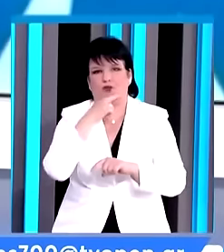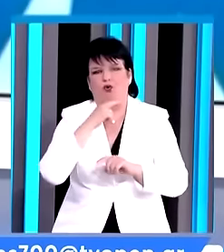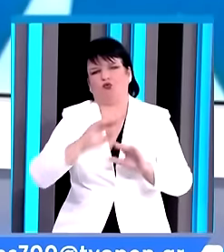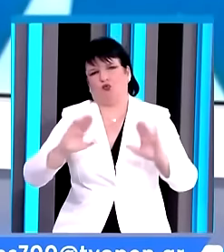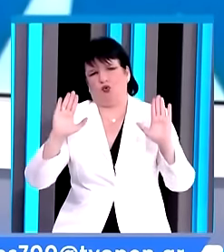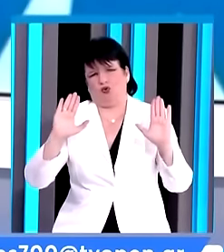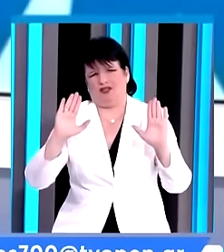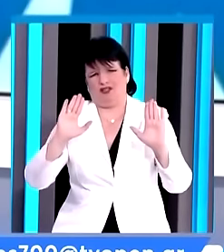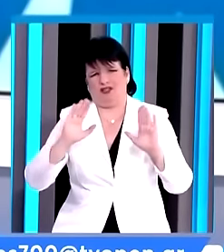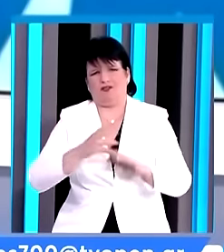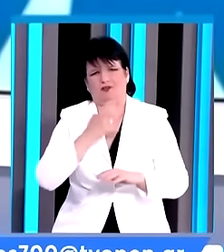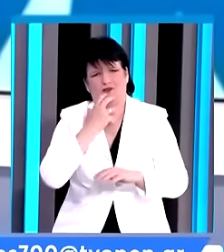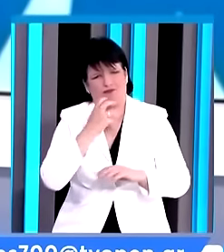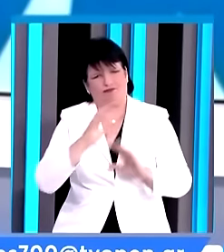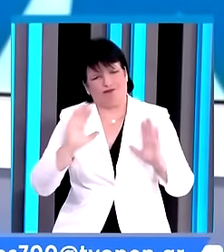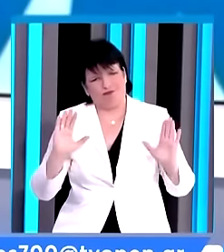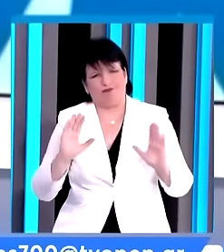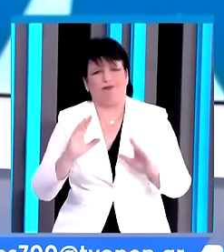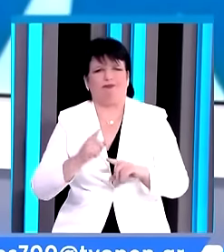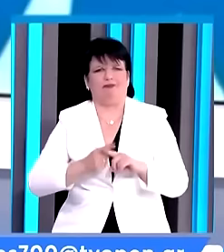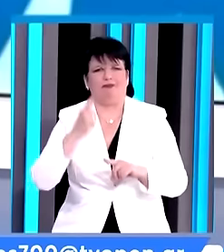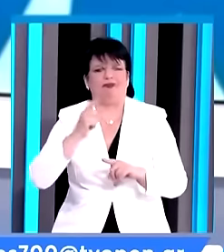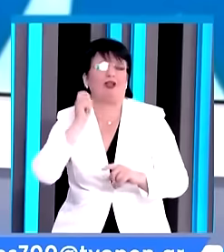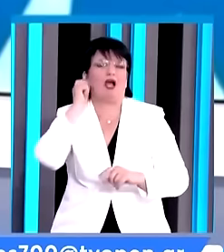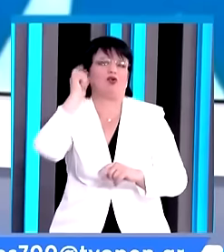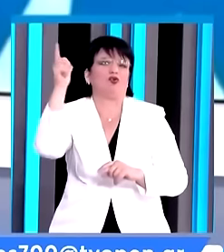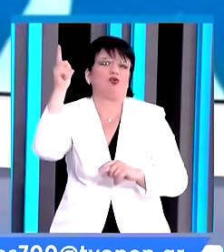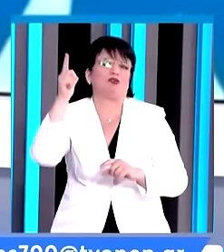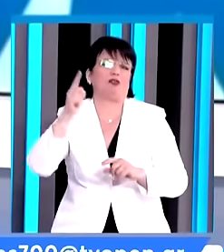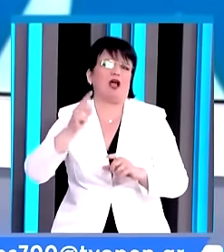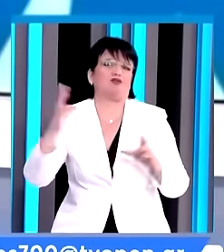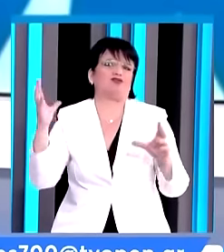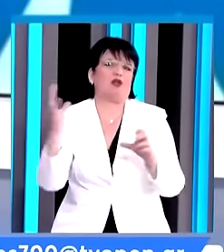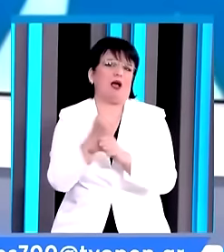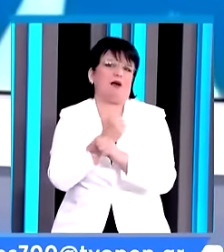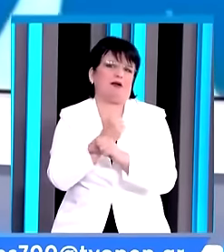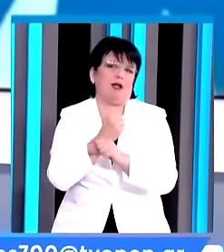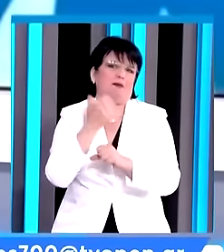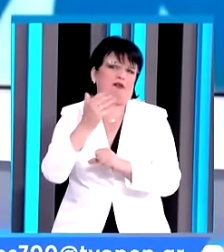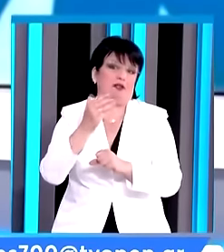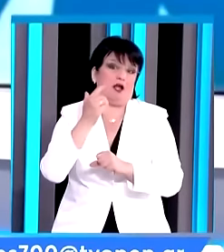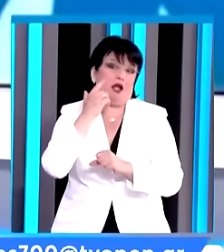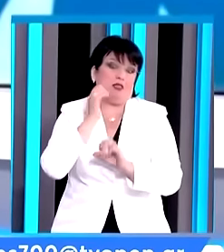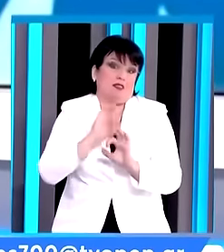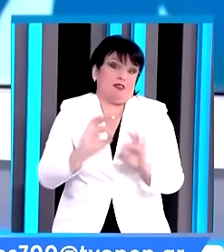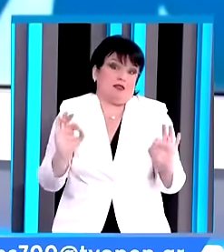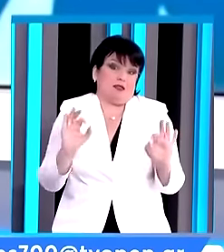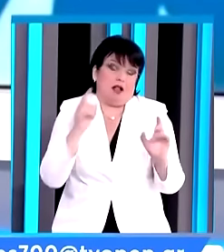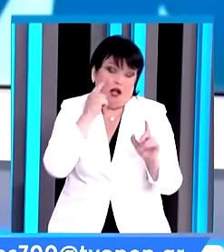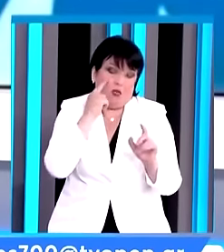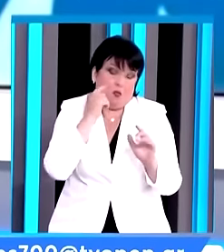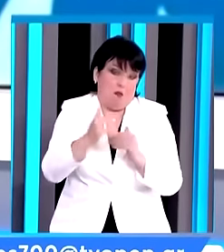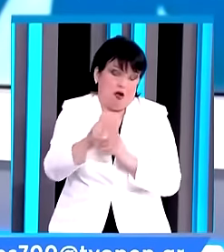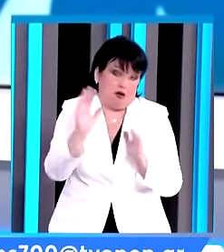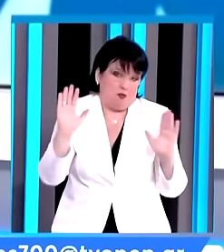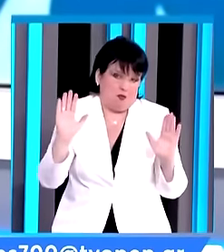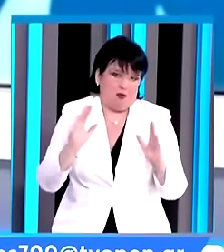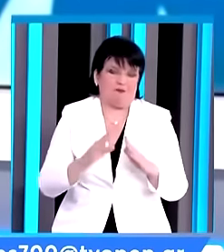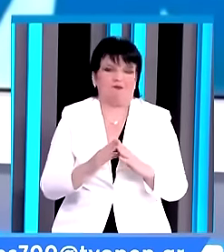φίλαθλος μιας ομάδος, να γιορτάσω μια πολύ μεγάλη επιτυχία του ελληνικού. Δεν είμαστε εκεί ακόμα. Καθίστε να δούμε. Ναι.